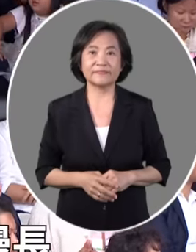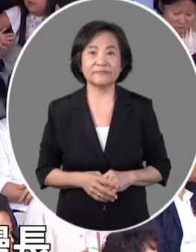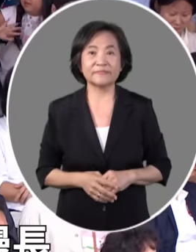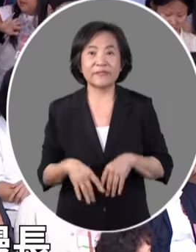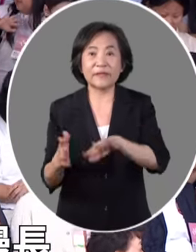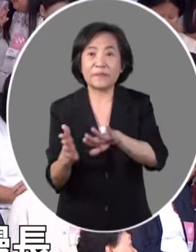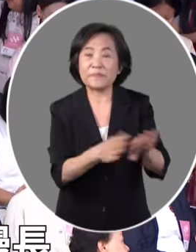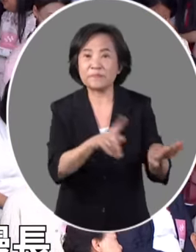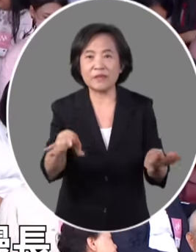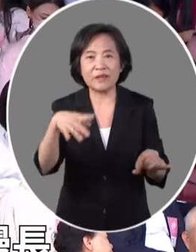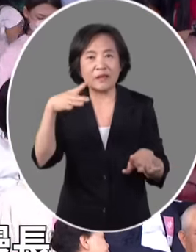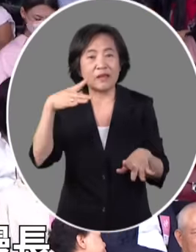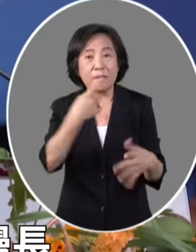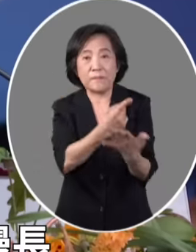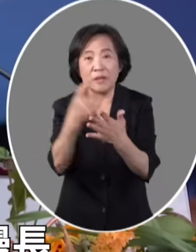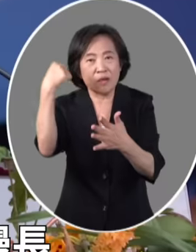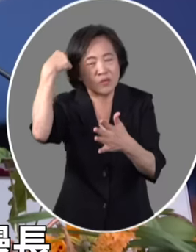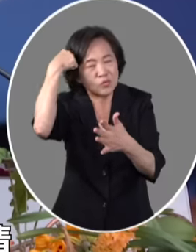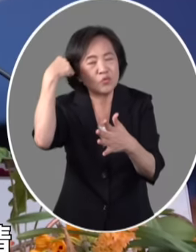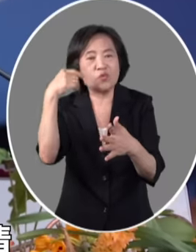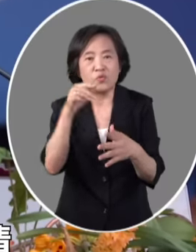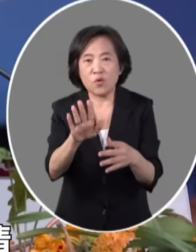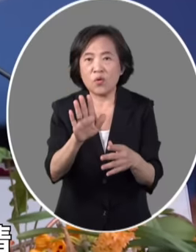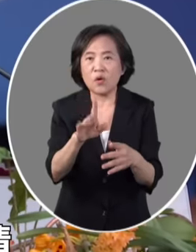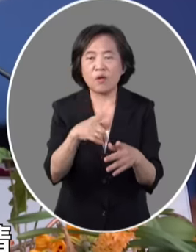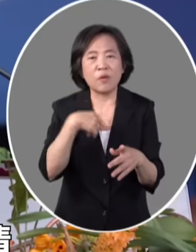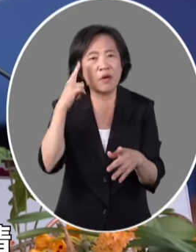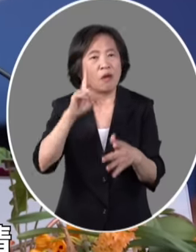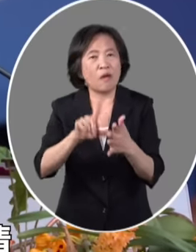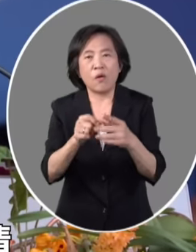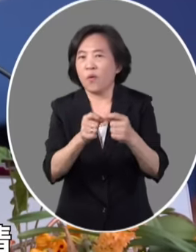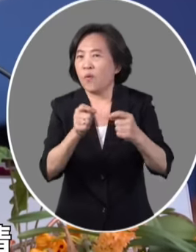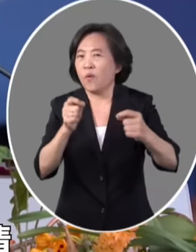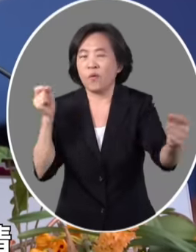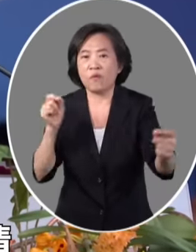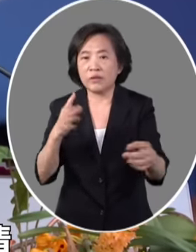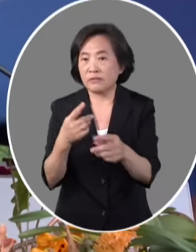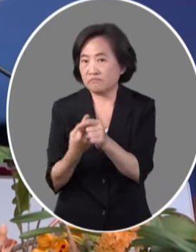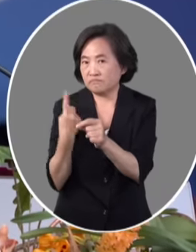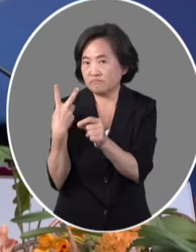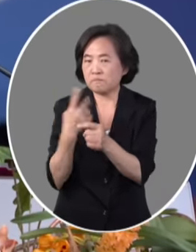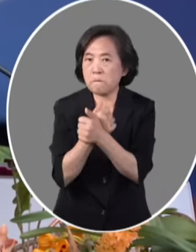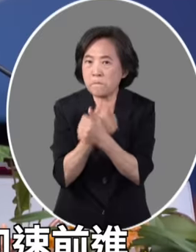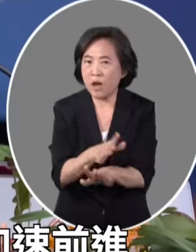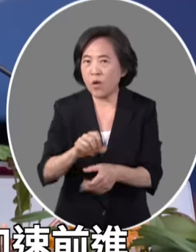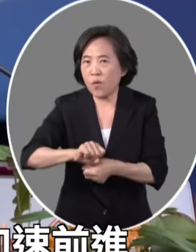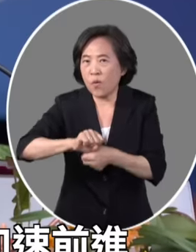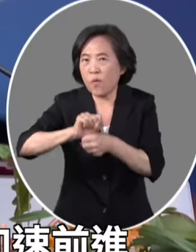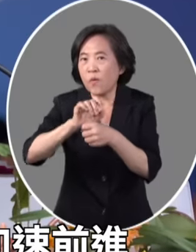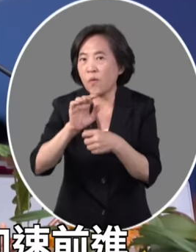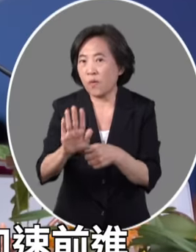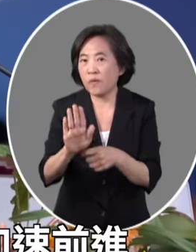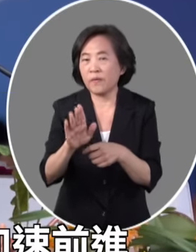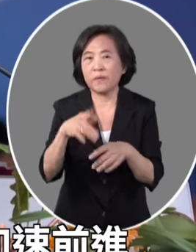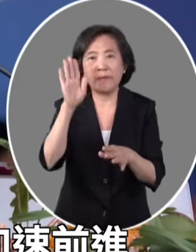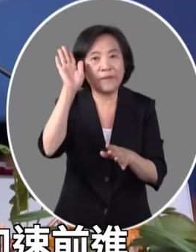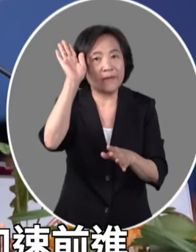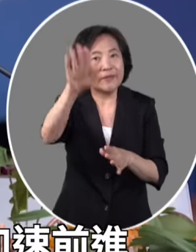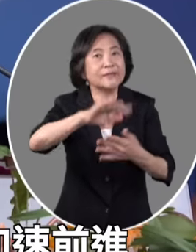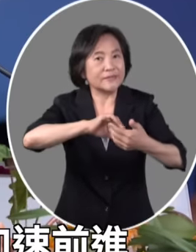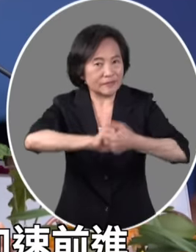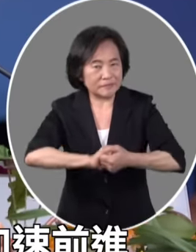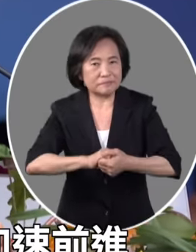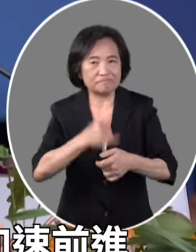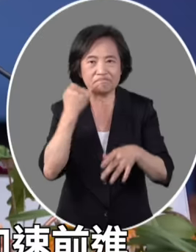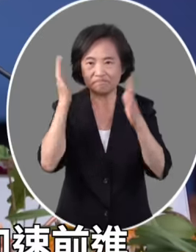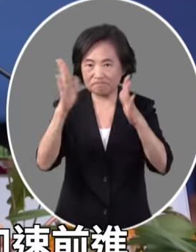居住正义这条路仍然漫长，但经过这几年的经验的累积，我相信未来一定可以在正确